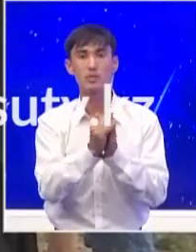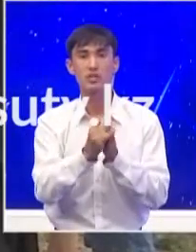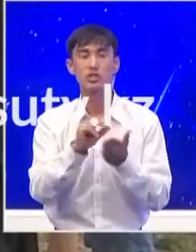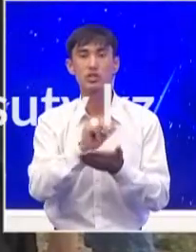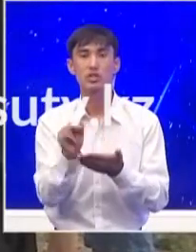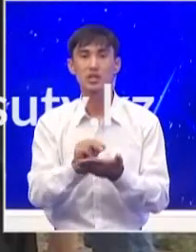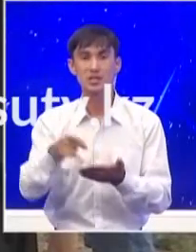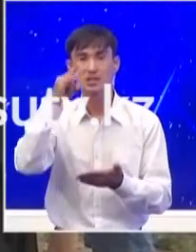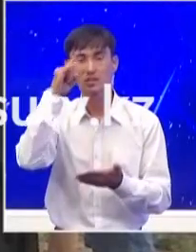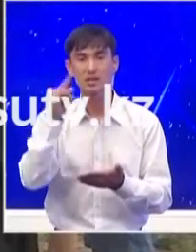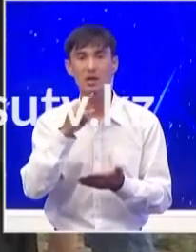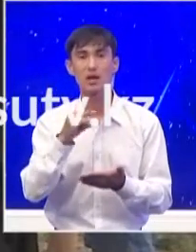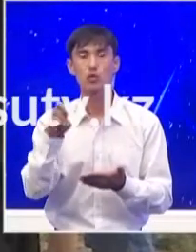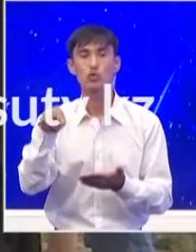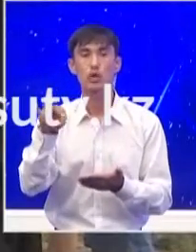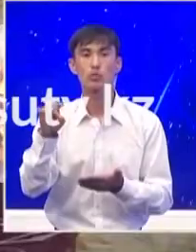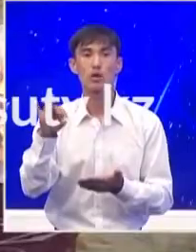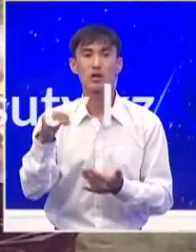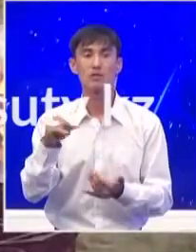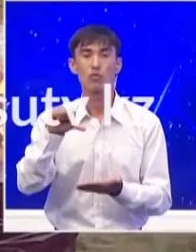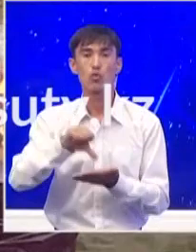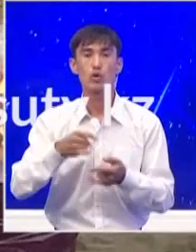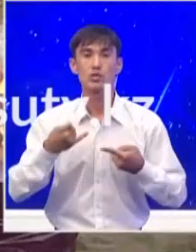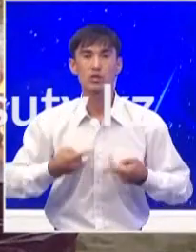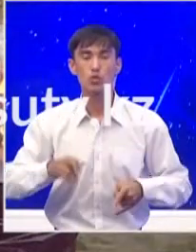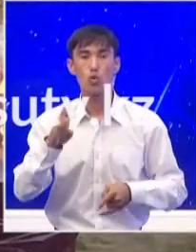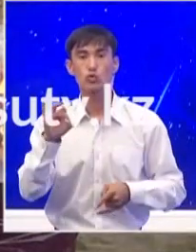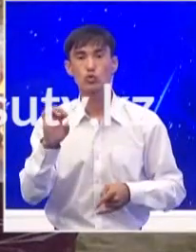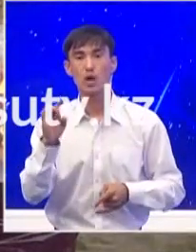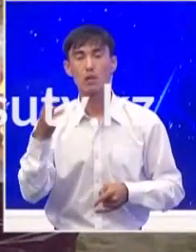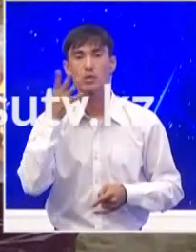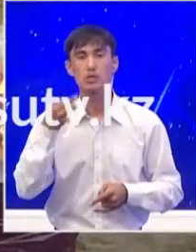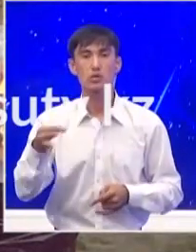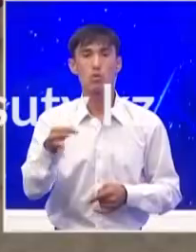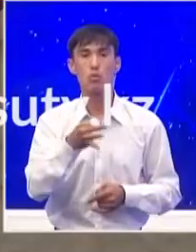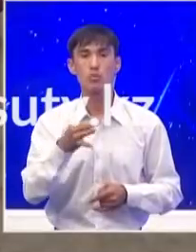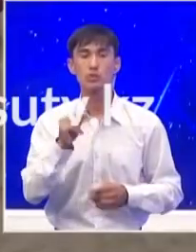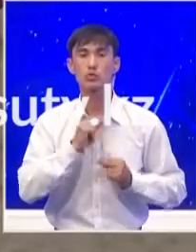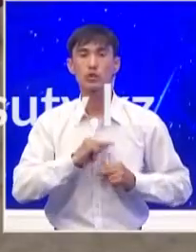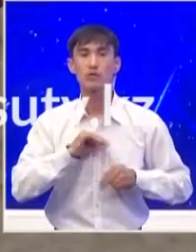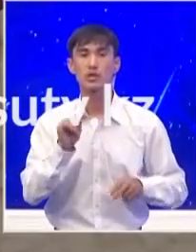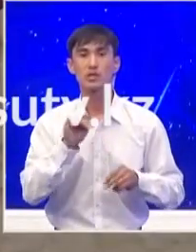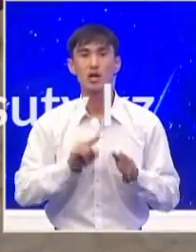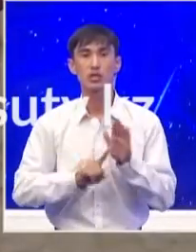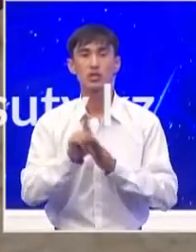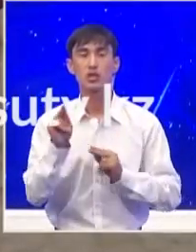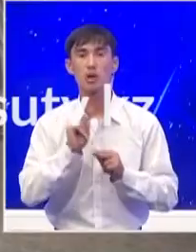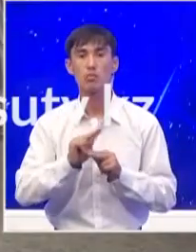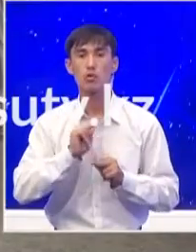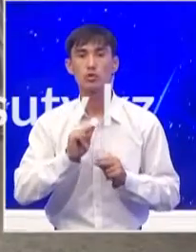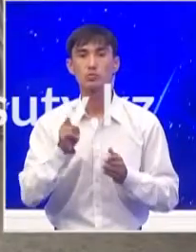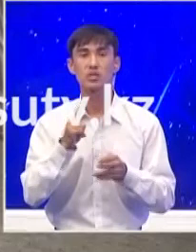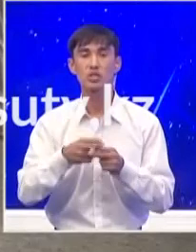казахстана турсын абдувалиев уроженец курского района алматинской области трудовую деятельность начал рабочим на